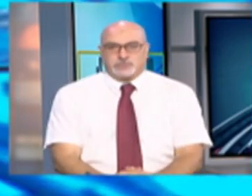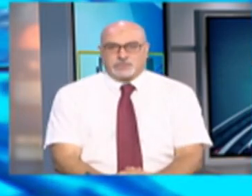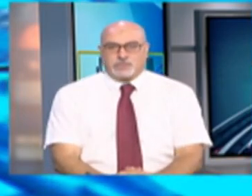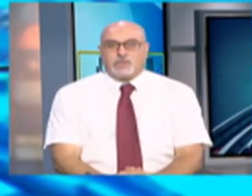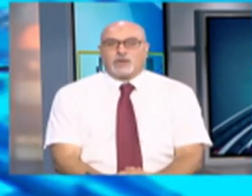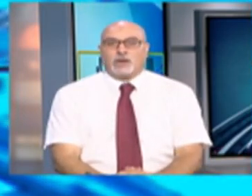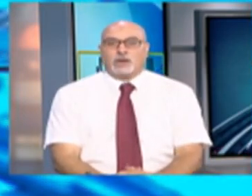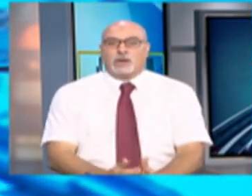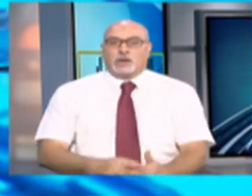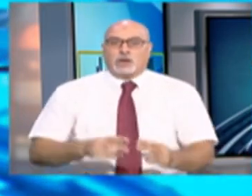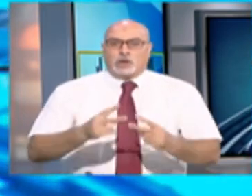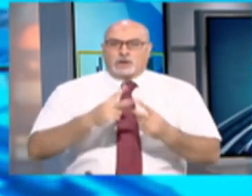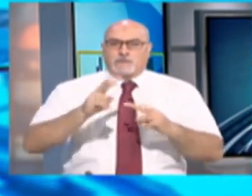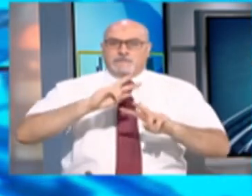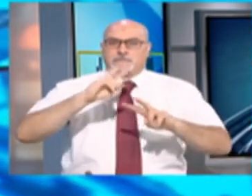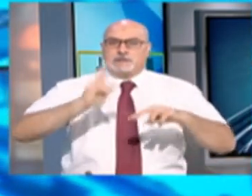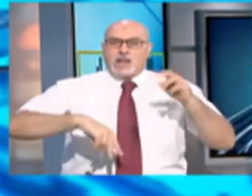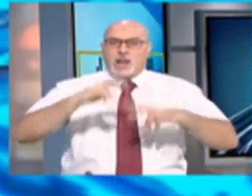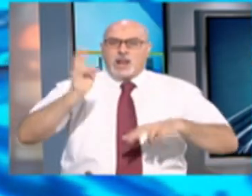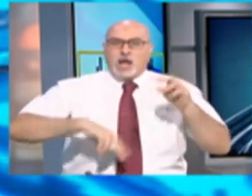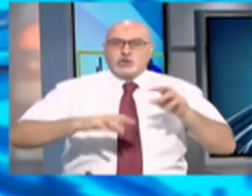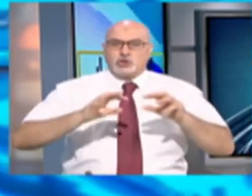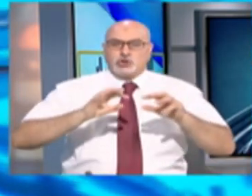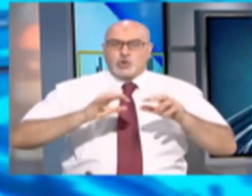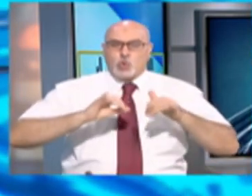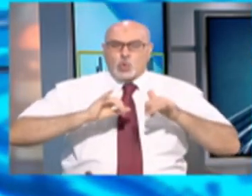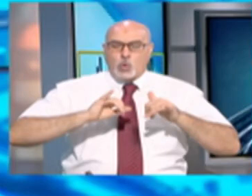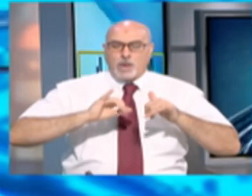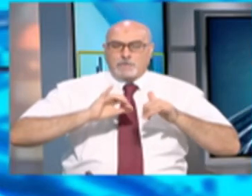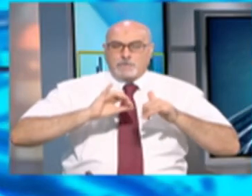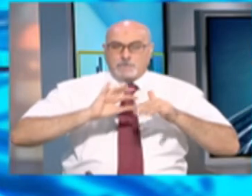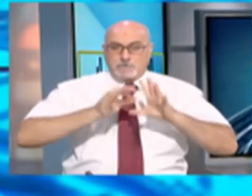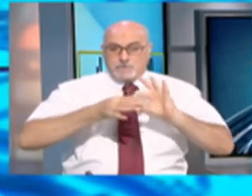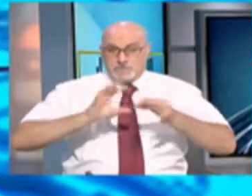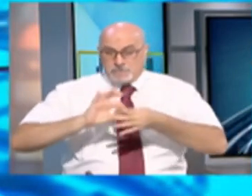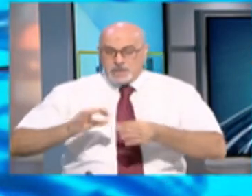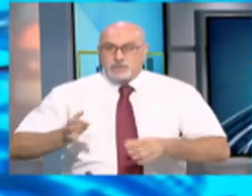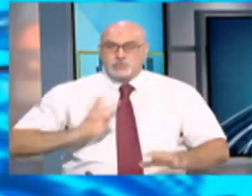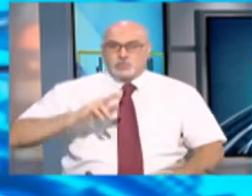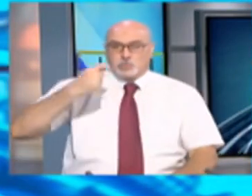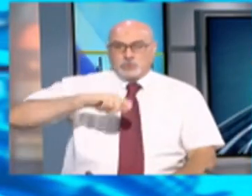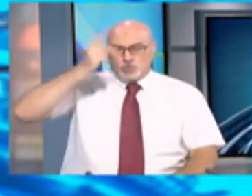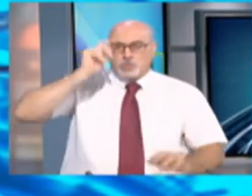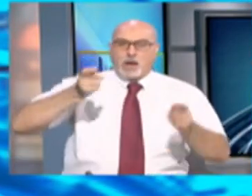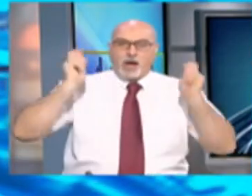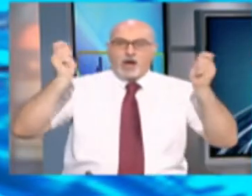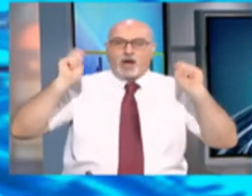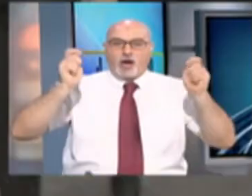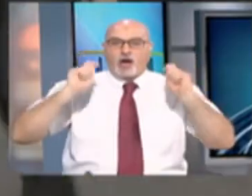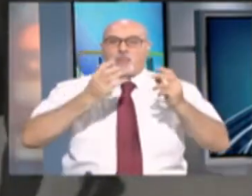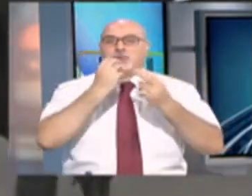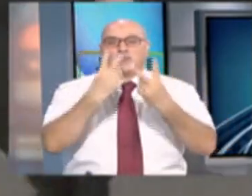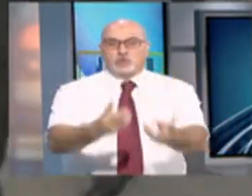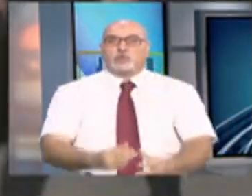وأمام القرية الأولمبية المتوسطية ببئر الجير استقبل السيد رئيس الجمهورية بالأهازيج والهتافات.